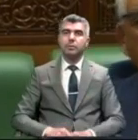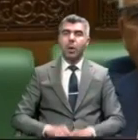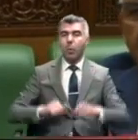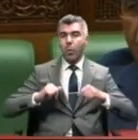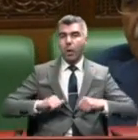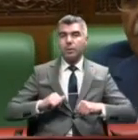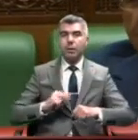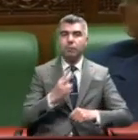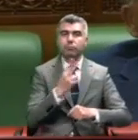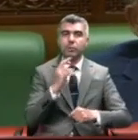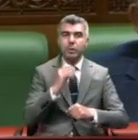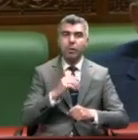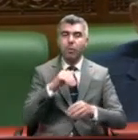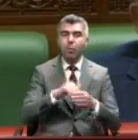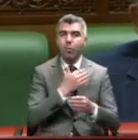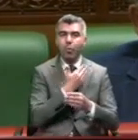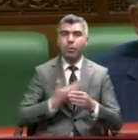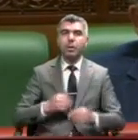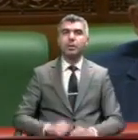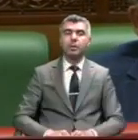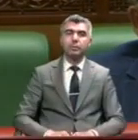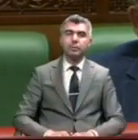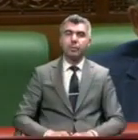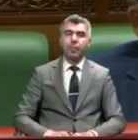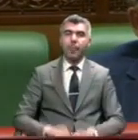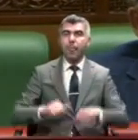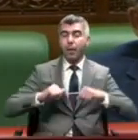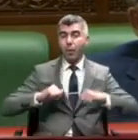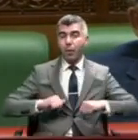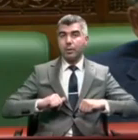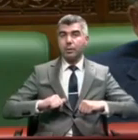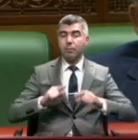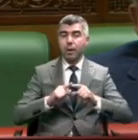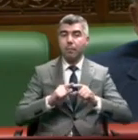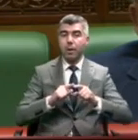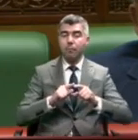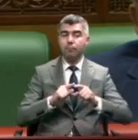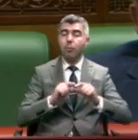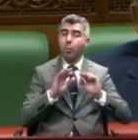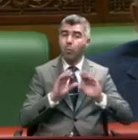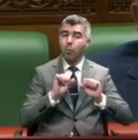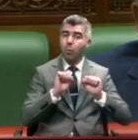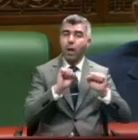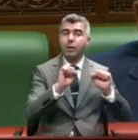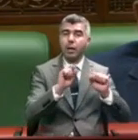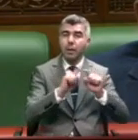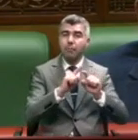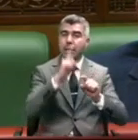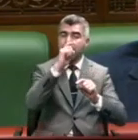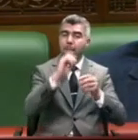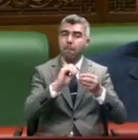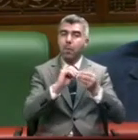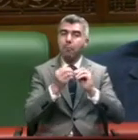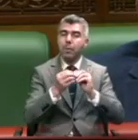الوزيرين السيدات والساده المستشارين المحترمين السيد الوزيري يواجه التجار الصغار عده اكراهات اقتصاديه